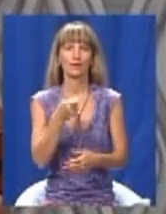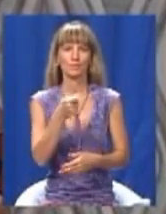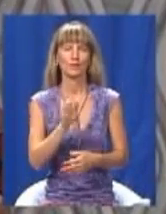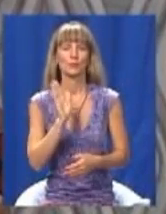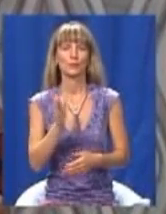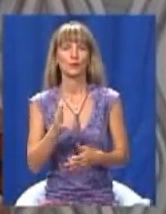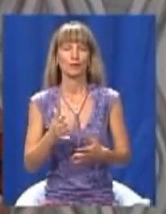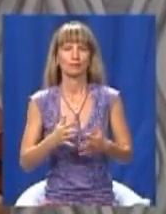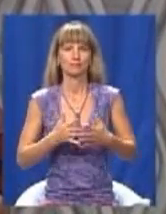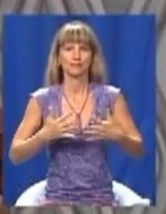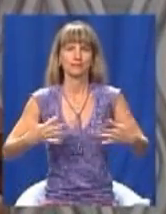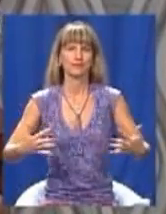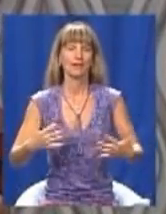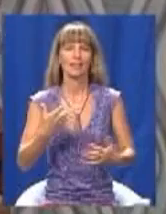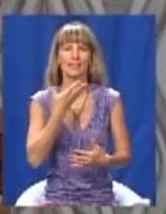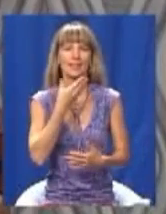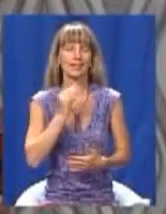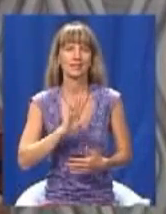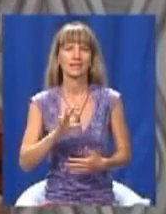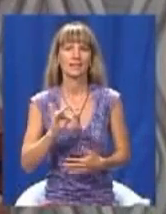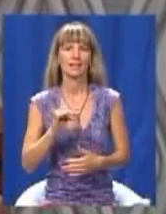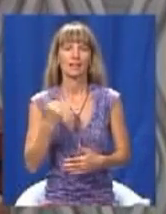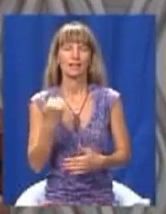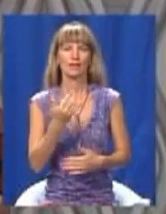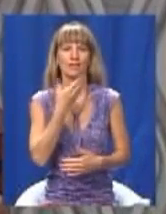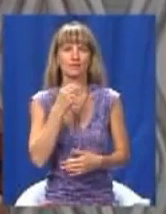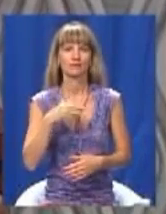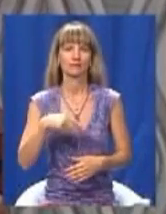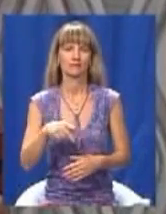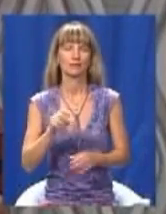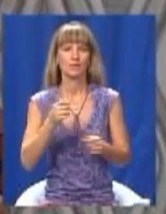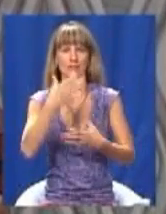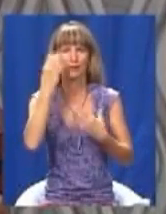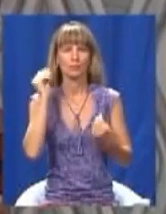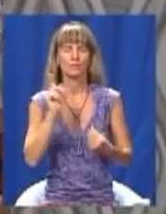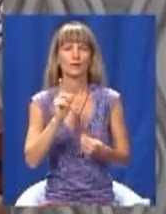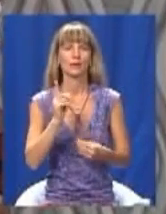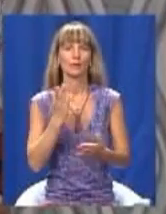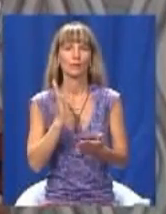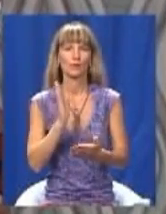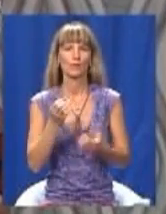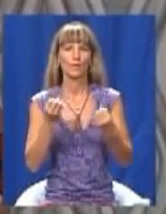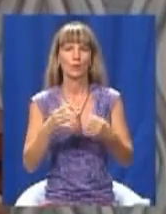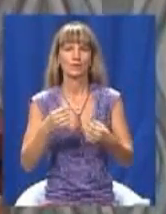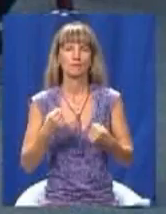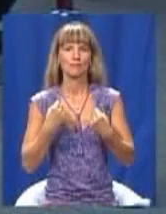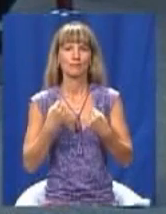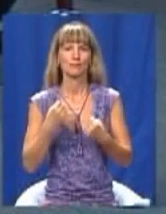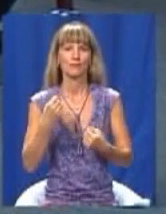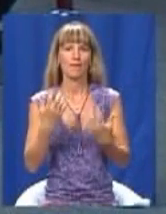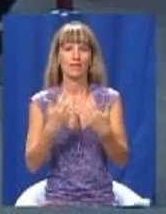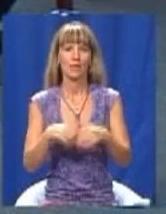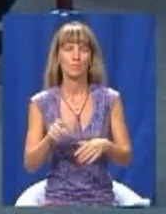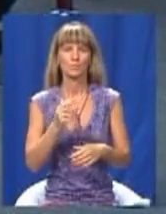буде потім величезним, некрасивим, і за аристократичні його повадки можете взагалі забути, тому що то буде просто, знаєте, машина для поїдання їжі.